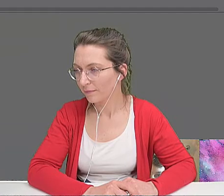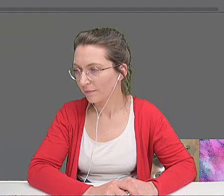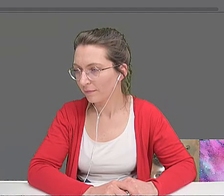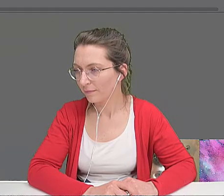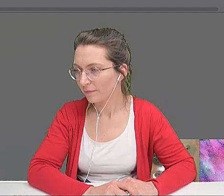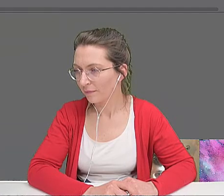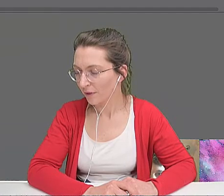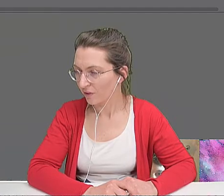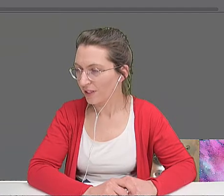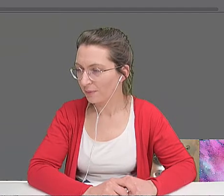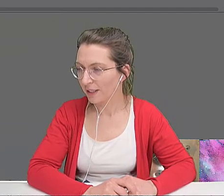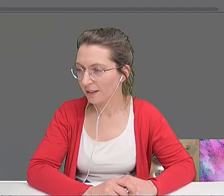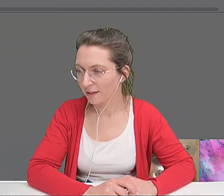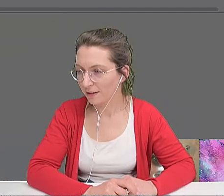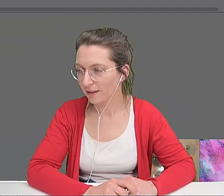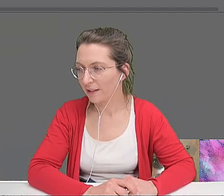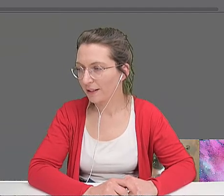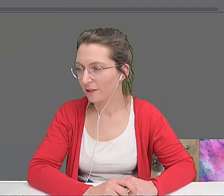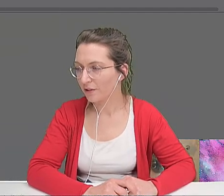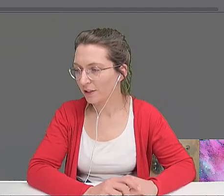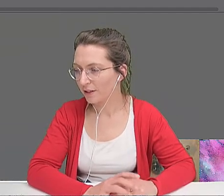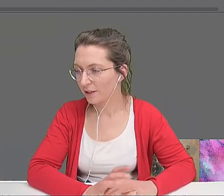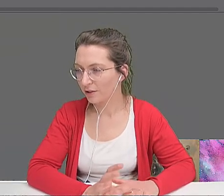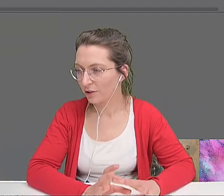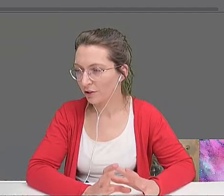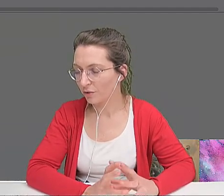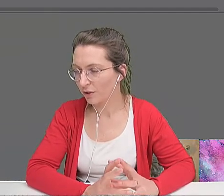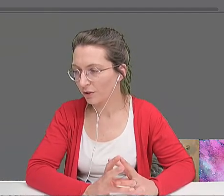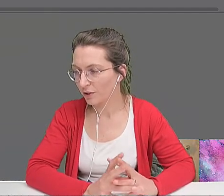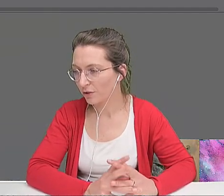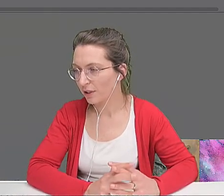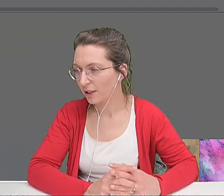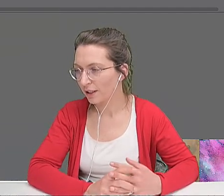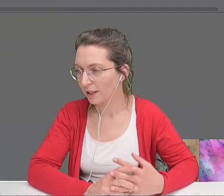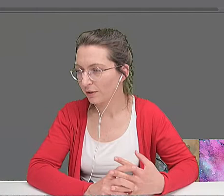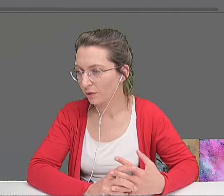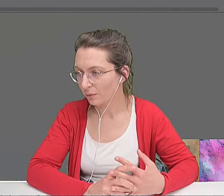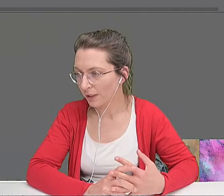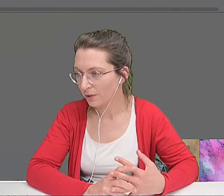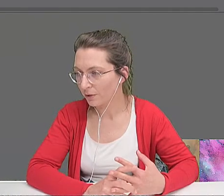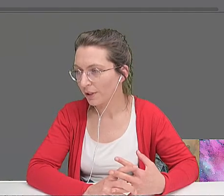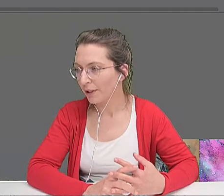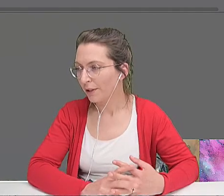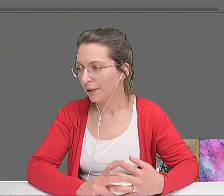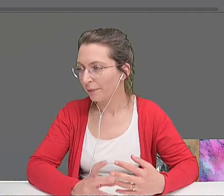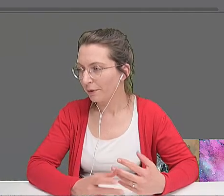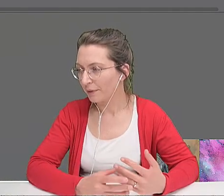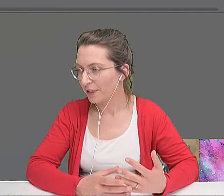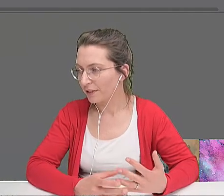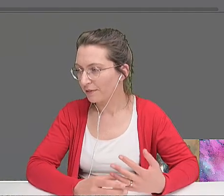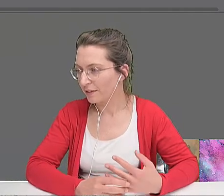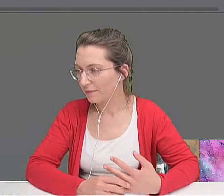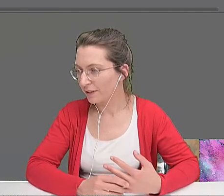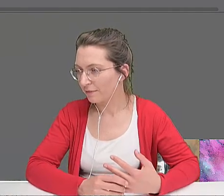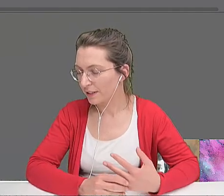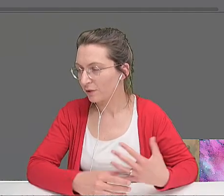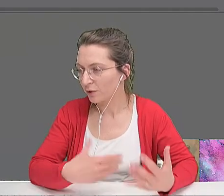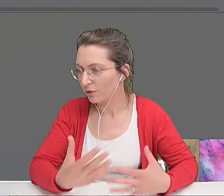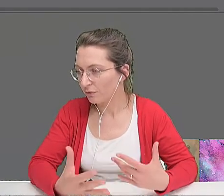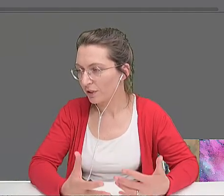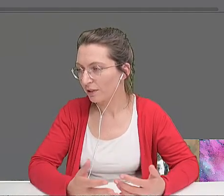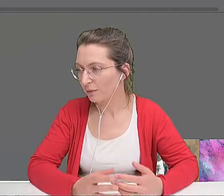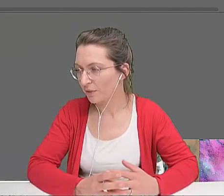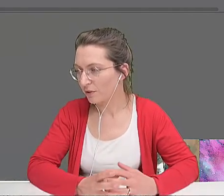auch nochmal bestätigt. Das heißt, hat der Schüler oder die Schülerin gleich eine Rückmeldung, ob er das, was